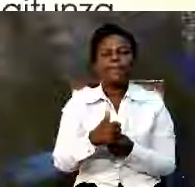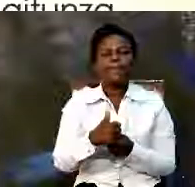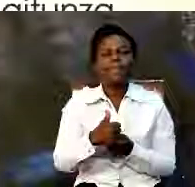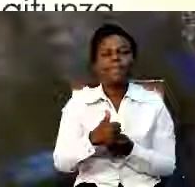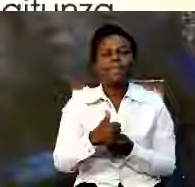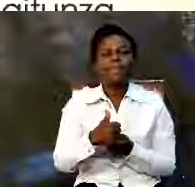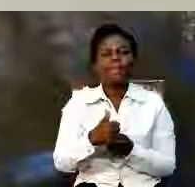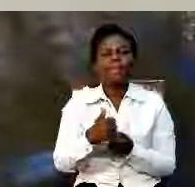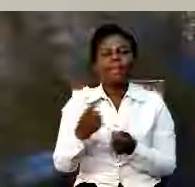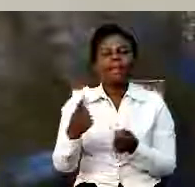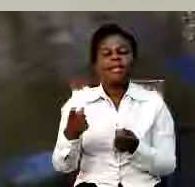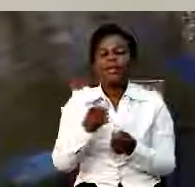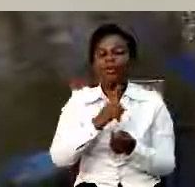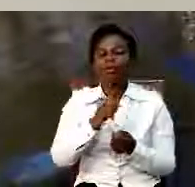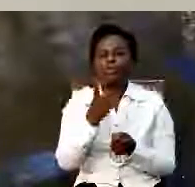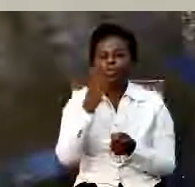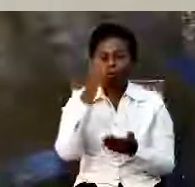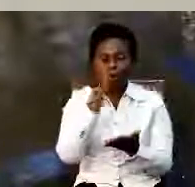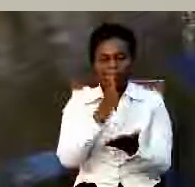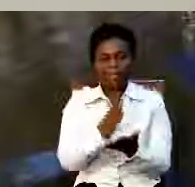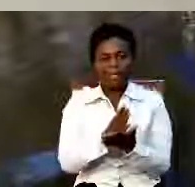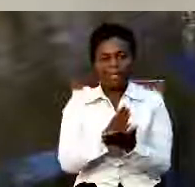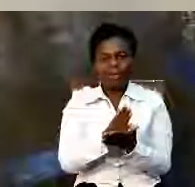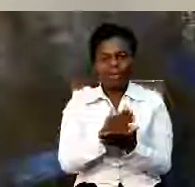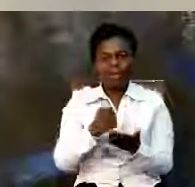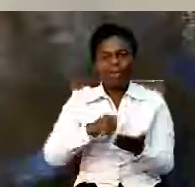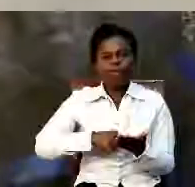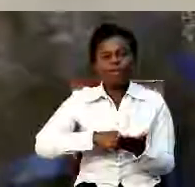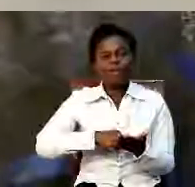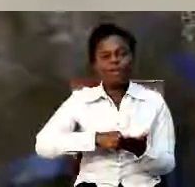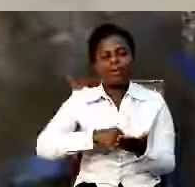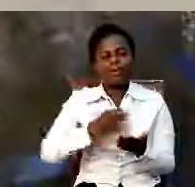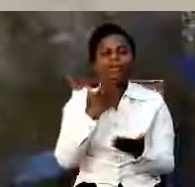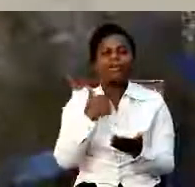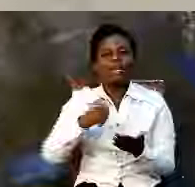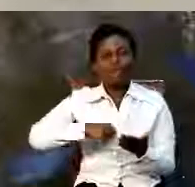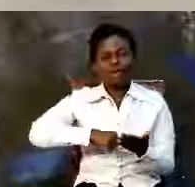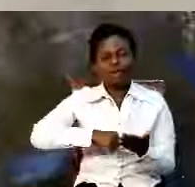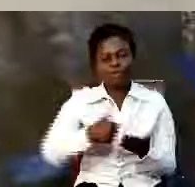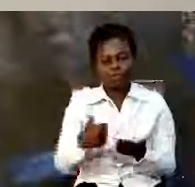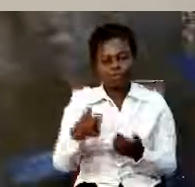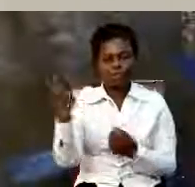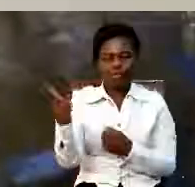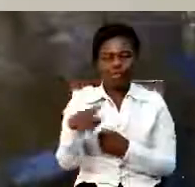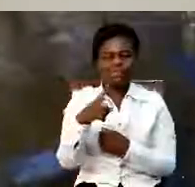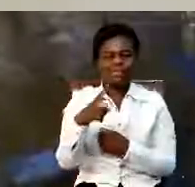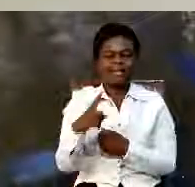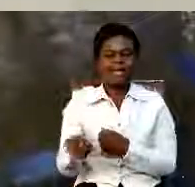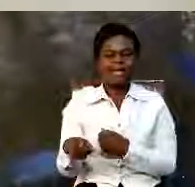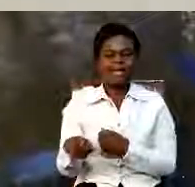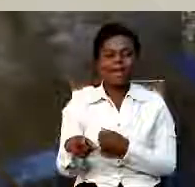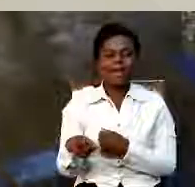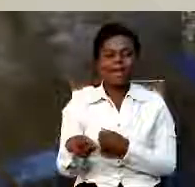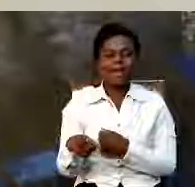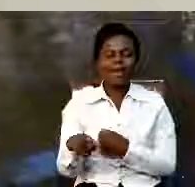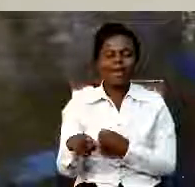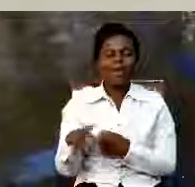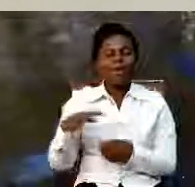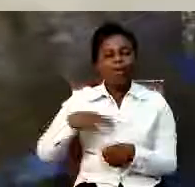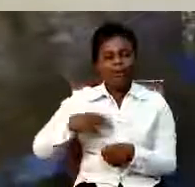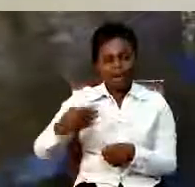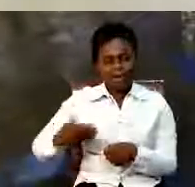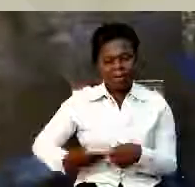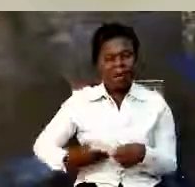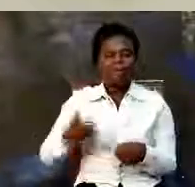ya kutokuwa wakamilifu. Wanataka waruhusiwe kukosea. The permission to